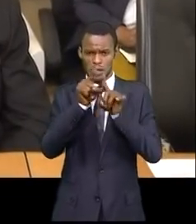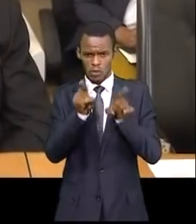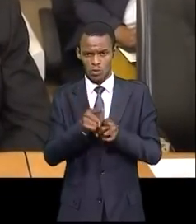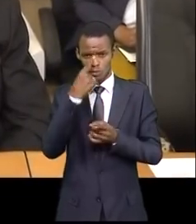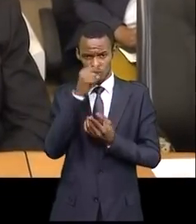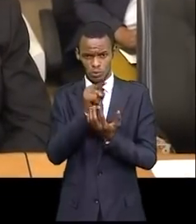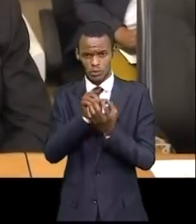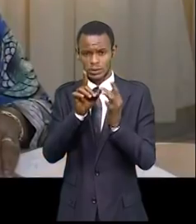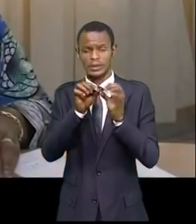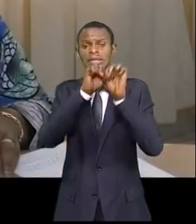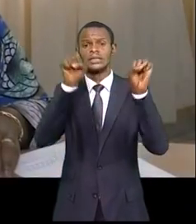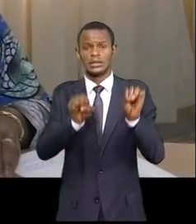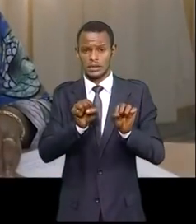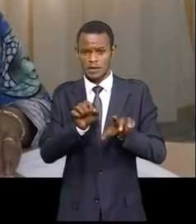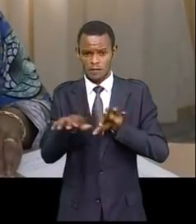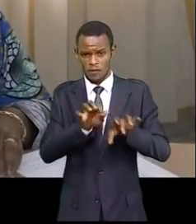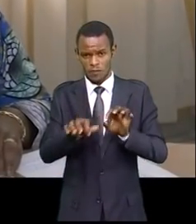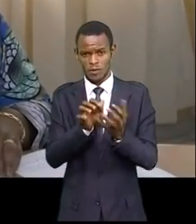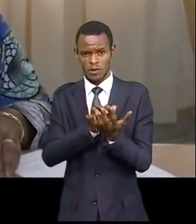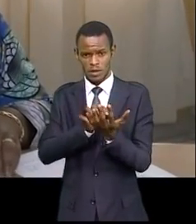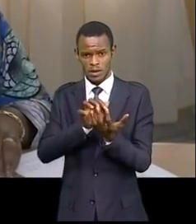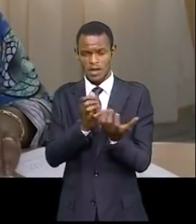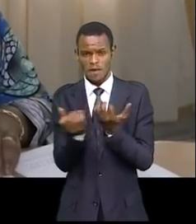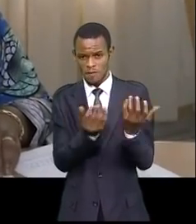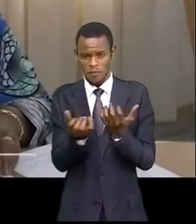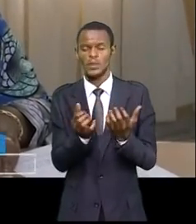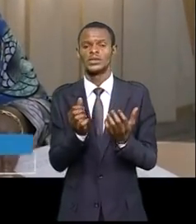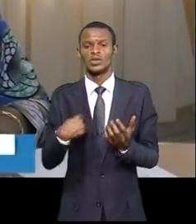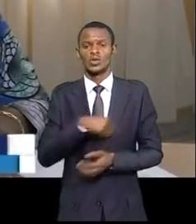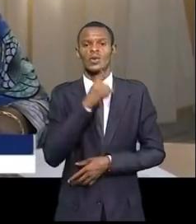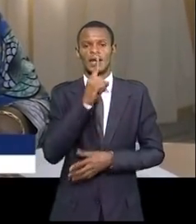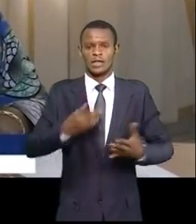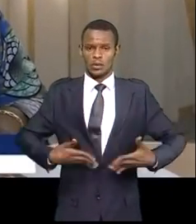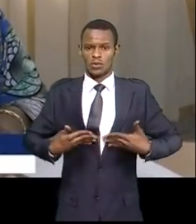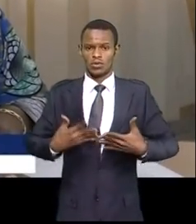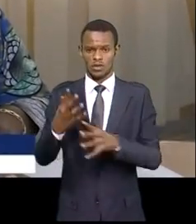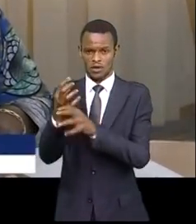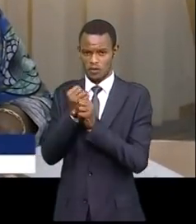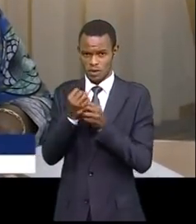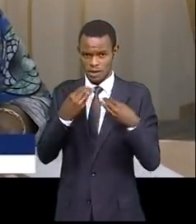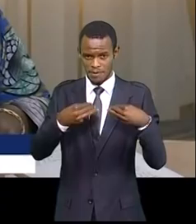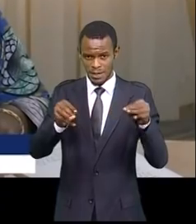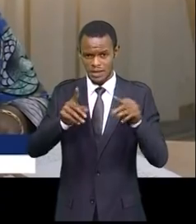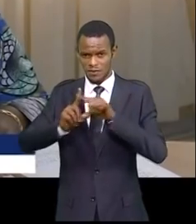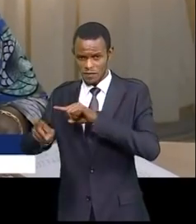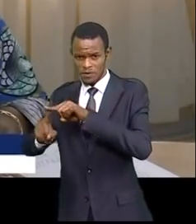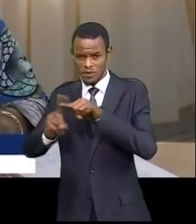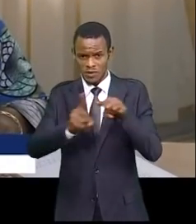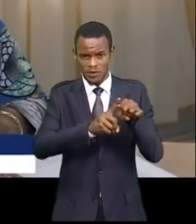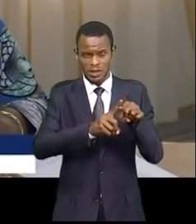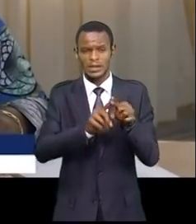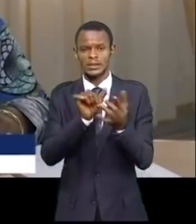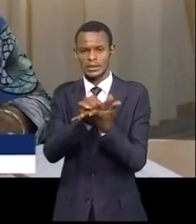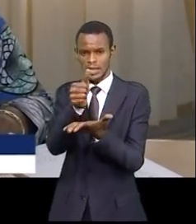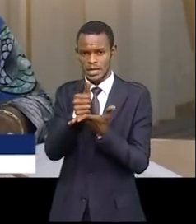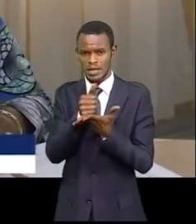sommes l'ancien d'avoir la pgm non plus qu auront une simple base de données mais comme